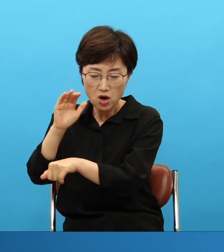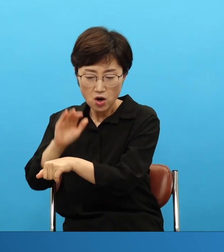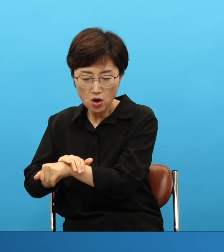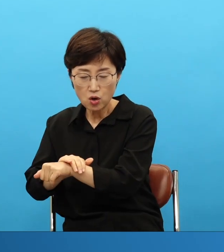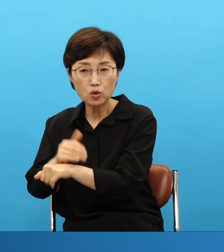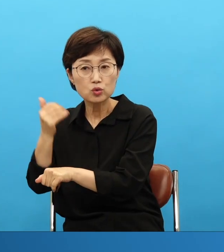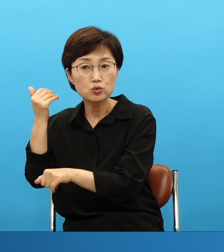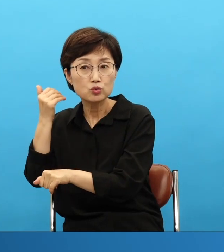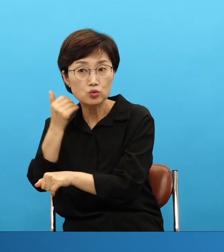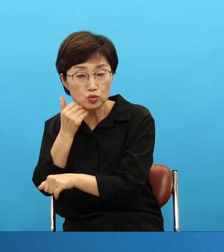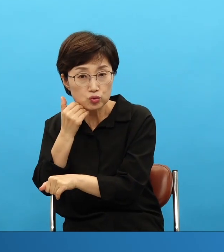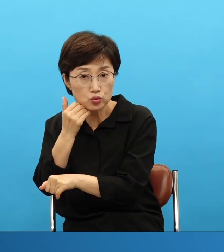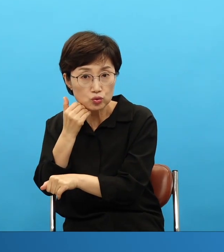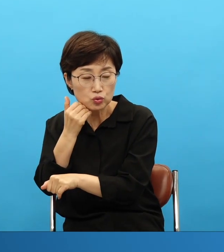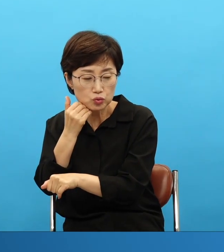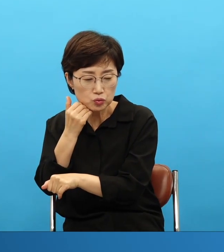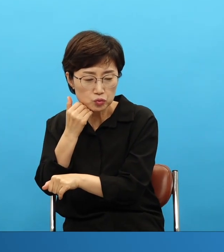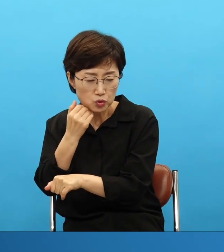확인해야 돼요